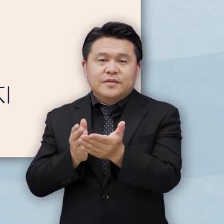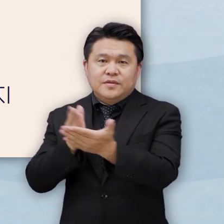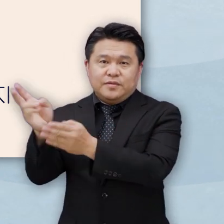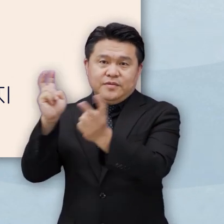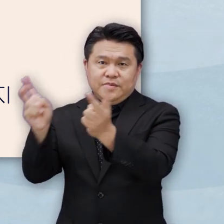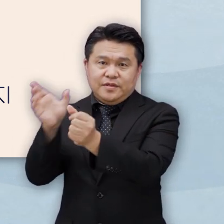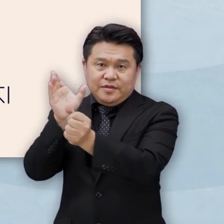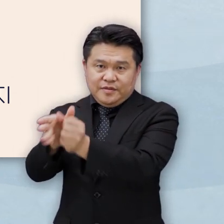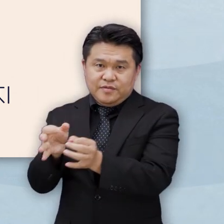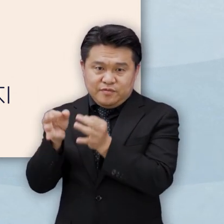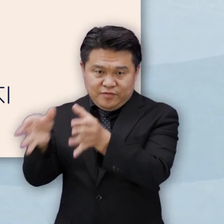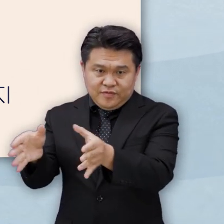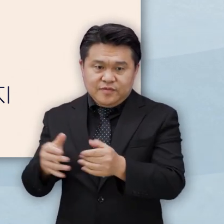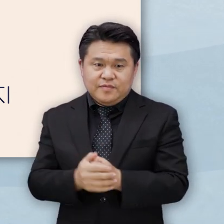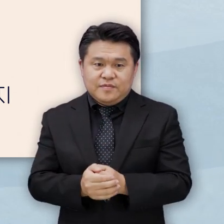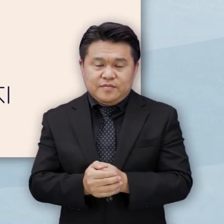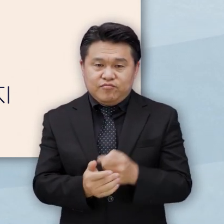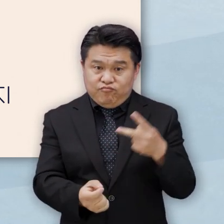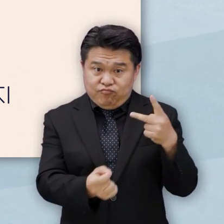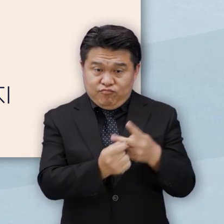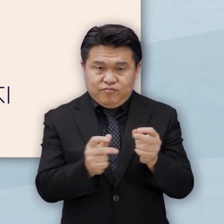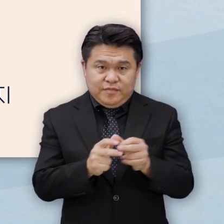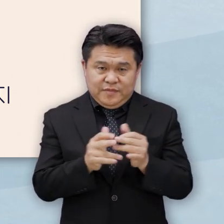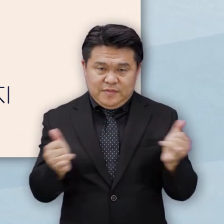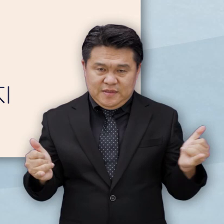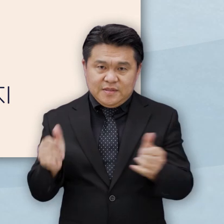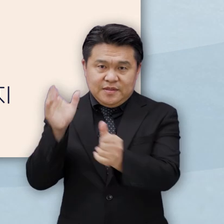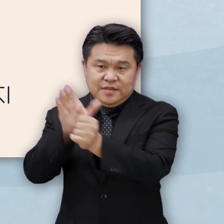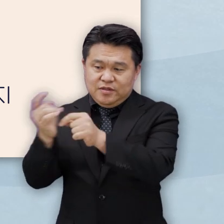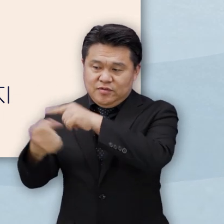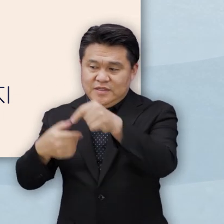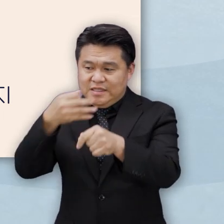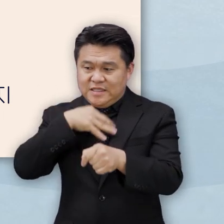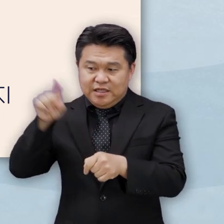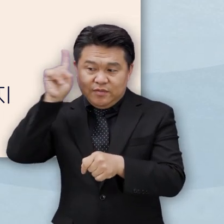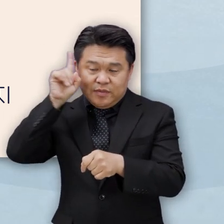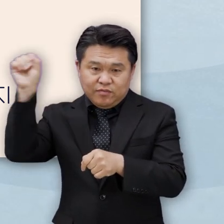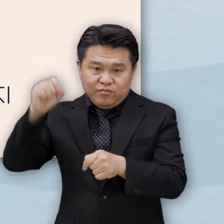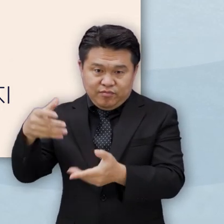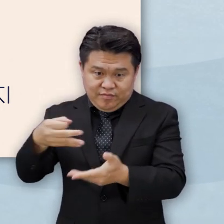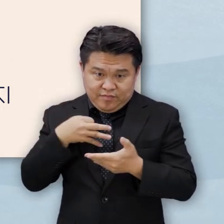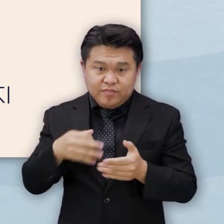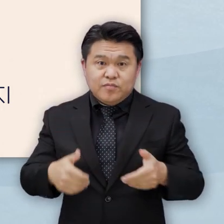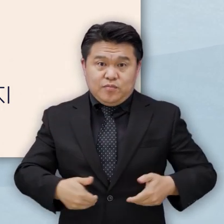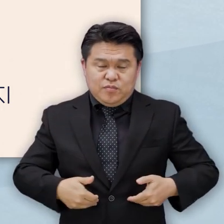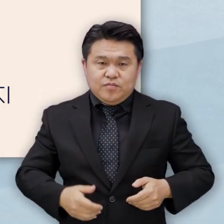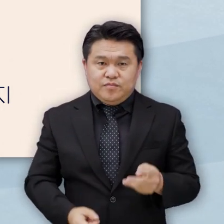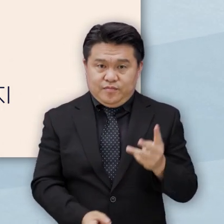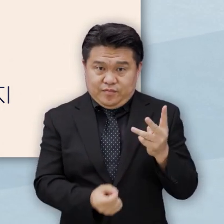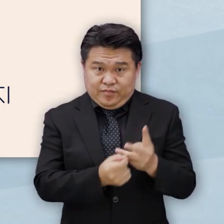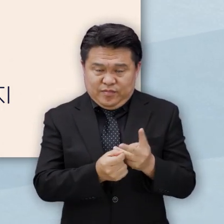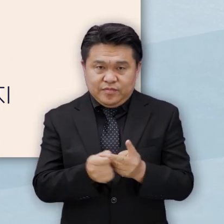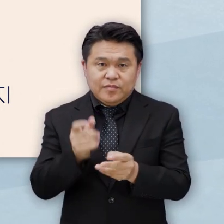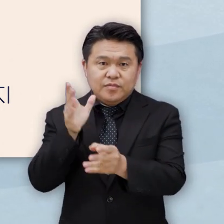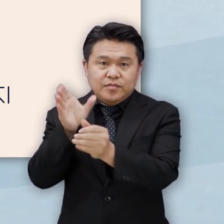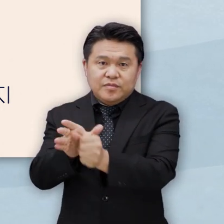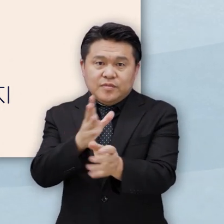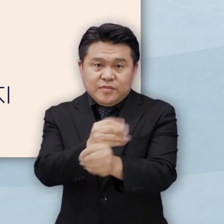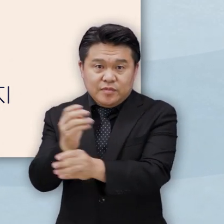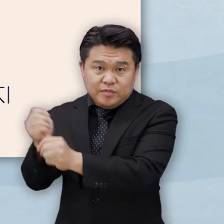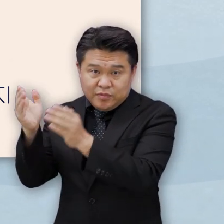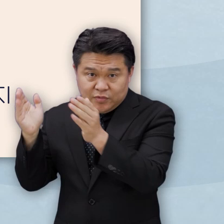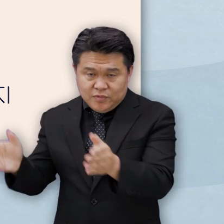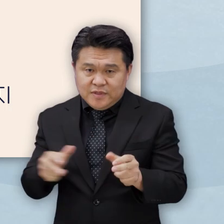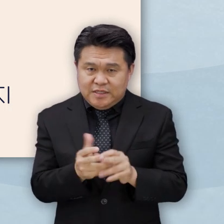것. 2. 그 장애인이 신탁의 이익 전부를 받는 수익자일 것. 3. 신탁기간이 그 장애인이